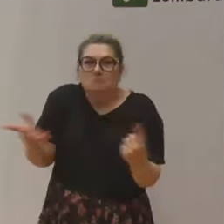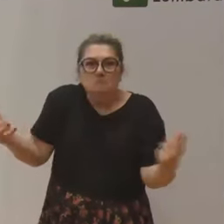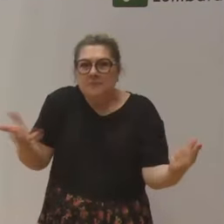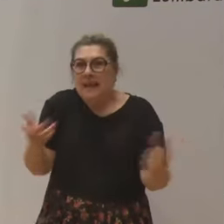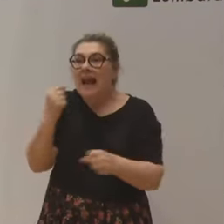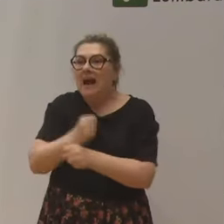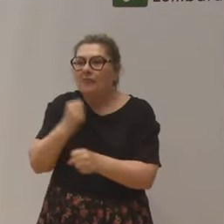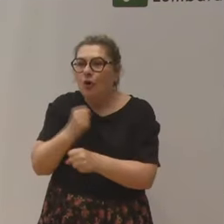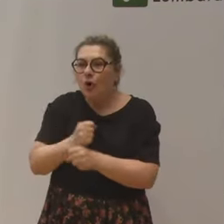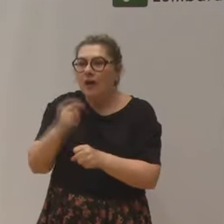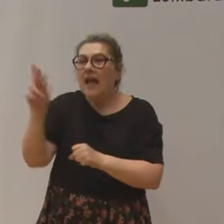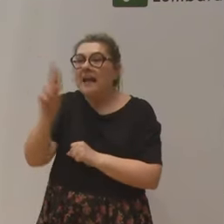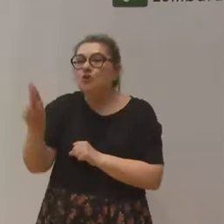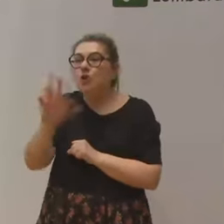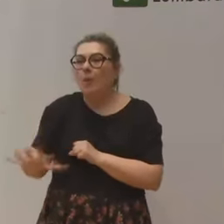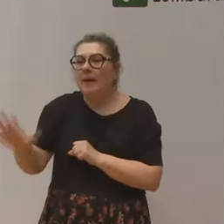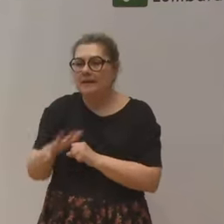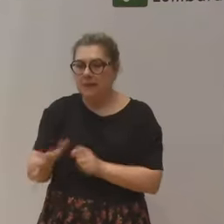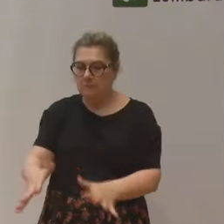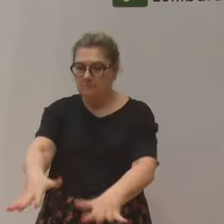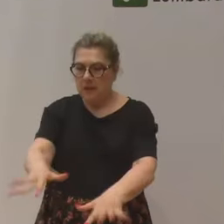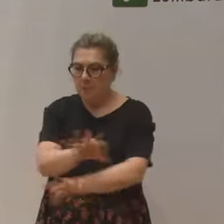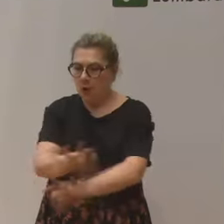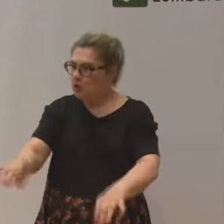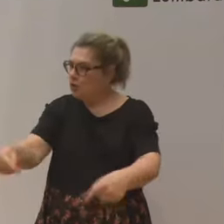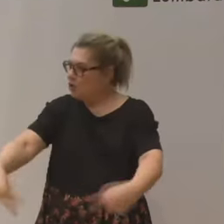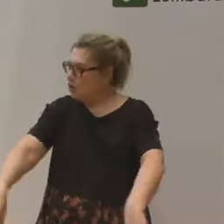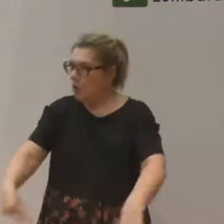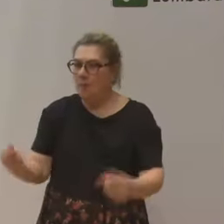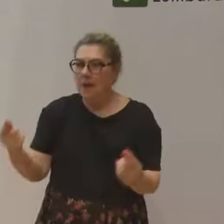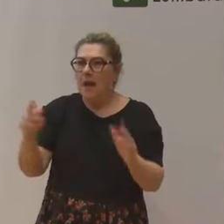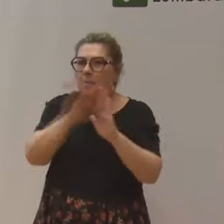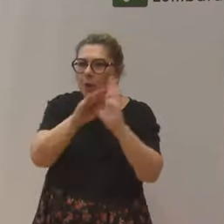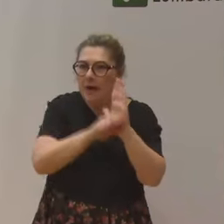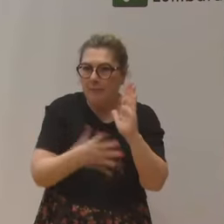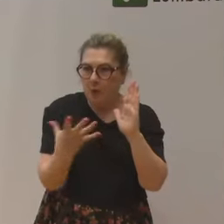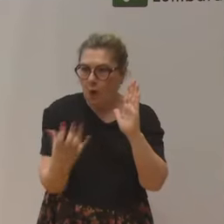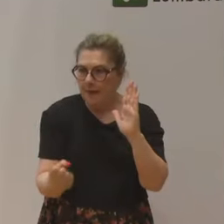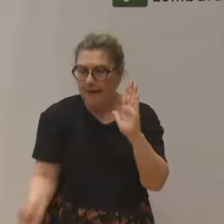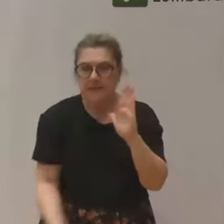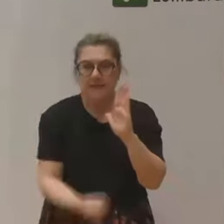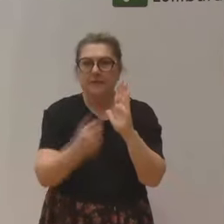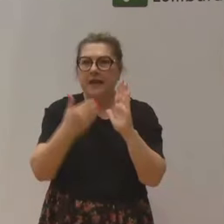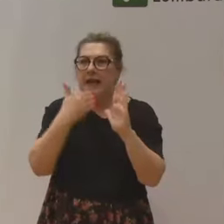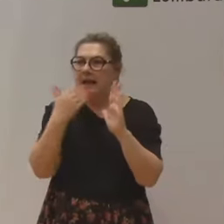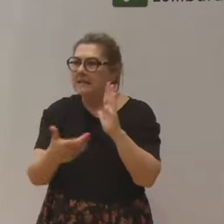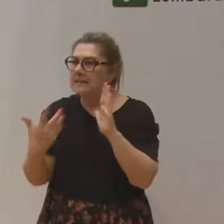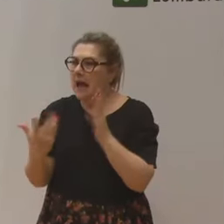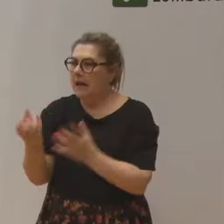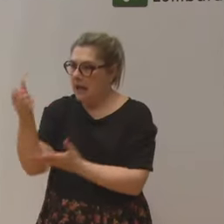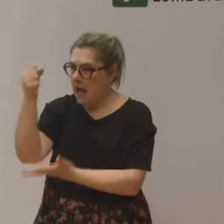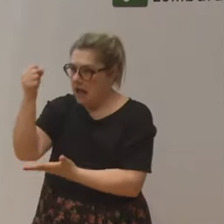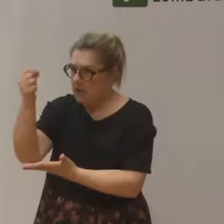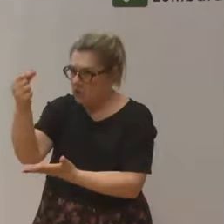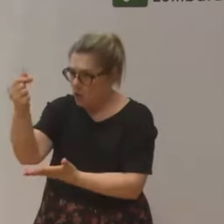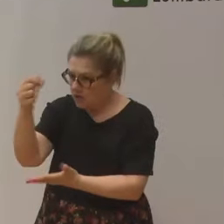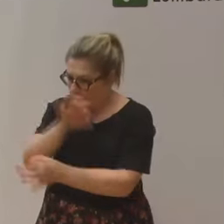il lavoro che Regione Lombardia, attraverso i programmi operativi, attraverso anche le risorse che ha